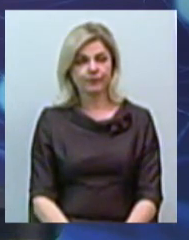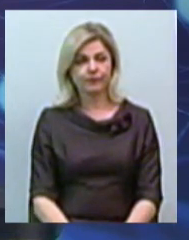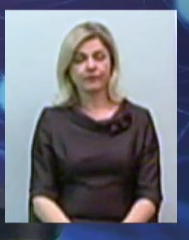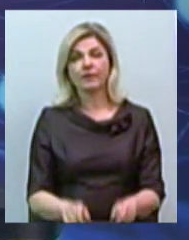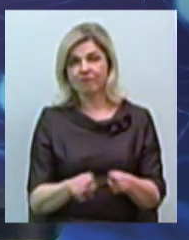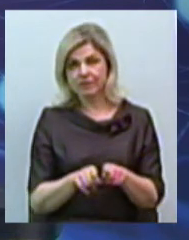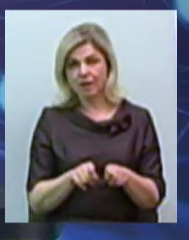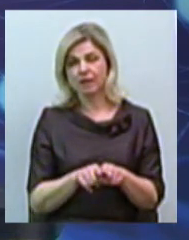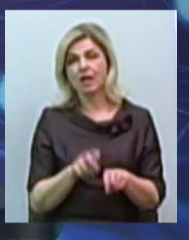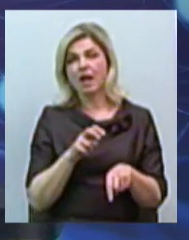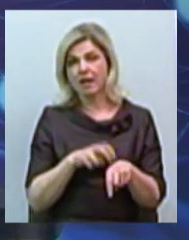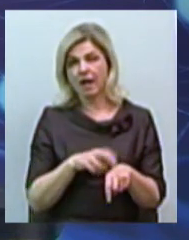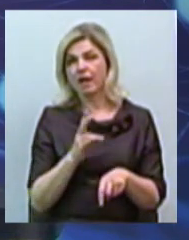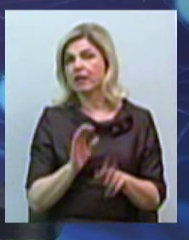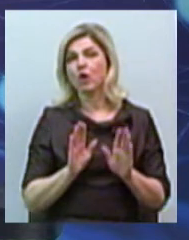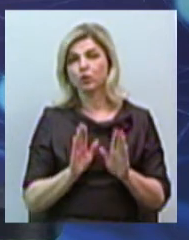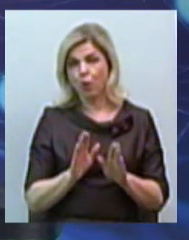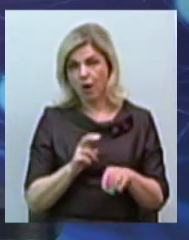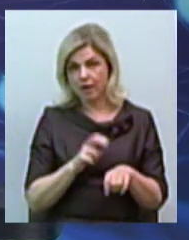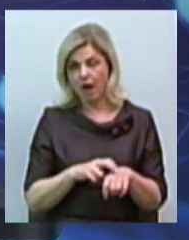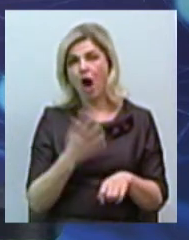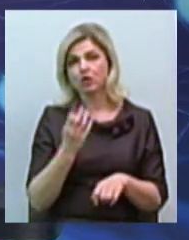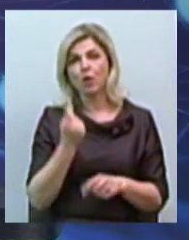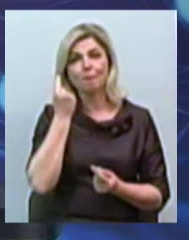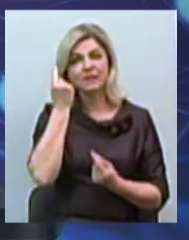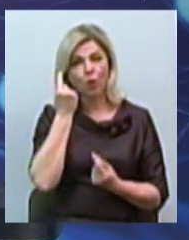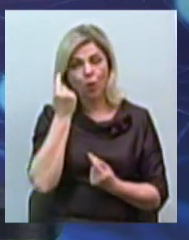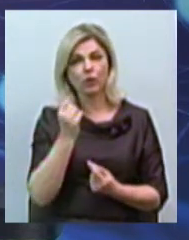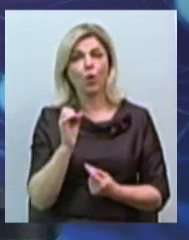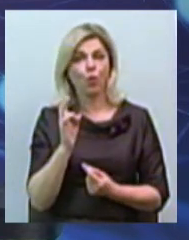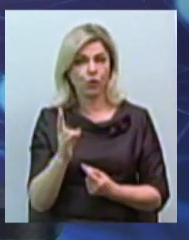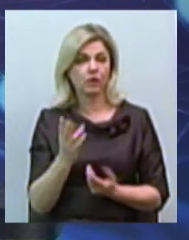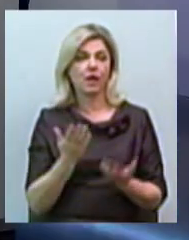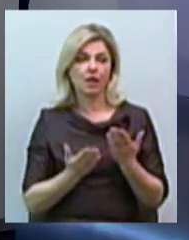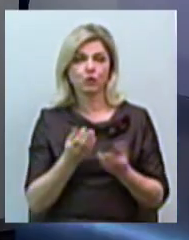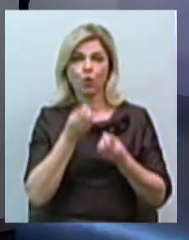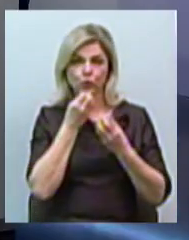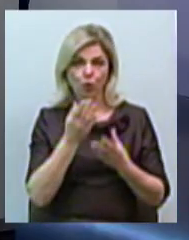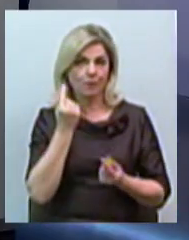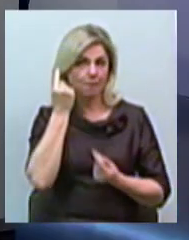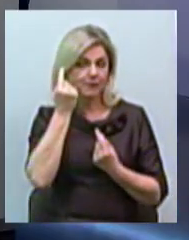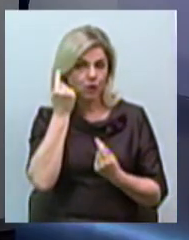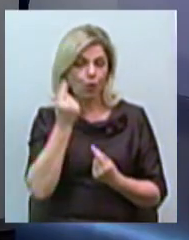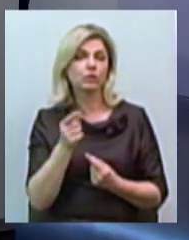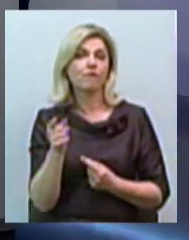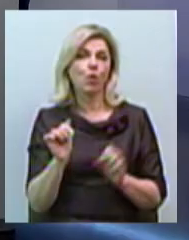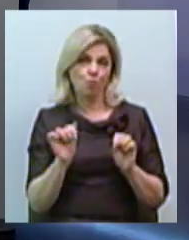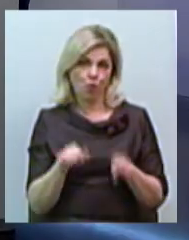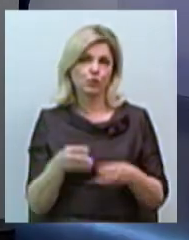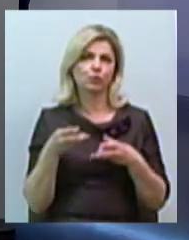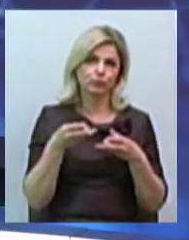він не лише лікар, а ще й психолог. І він, якщо він добрий психолог, він